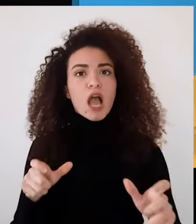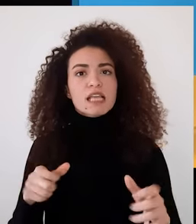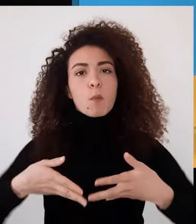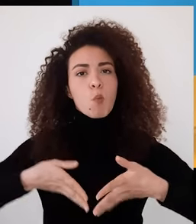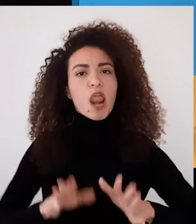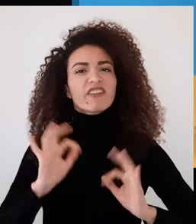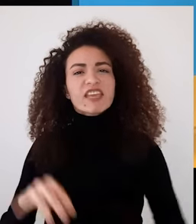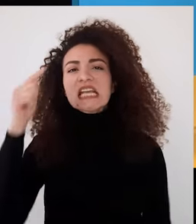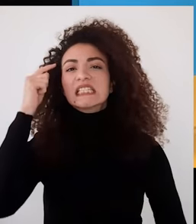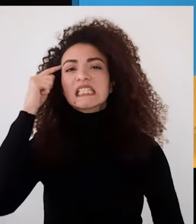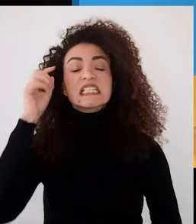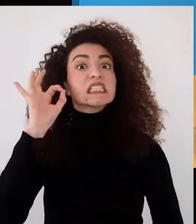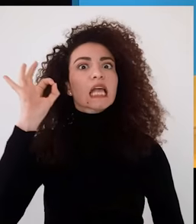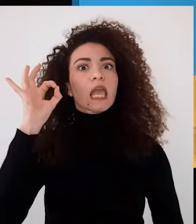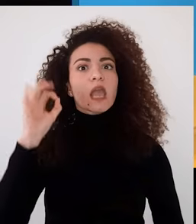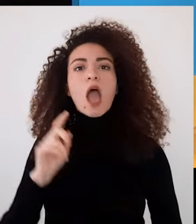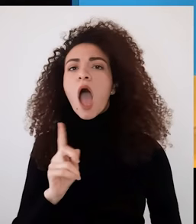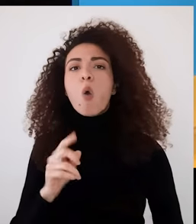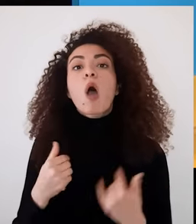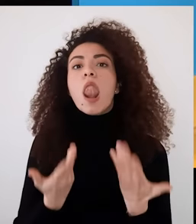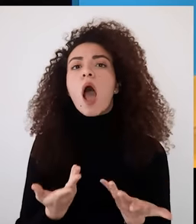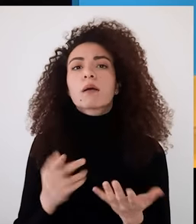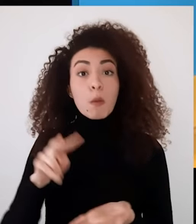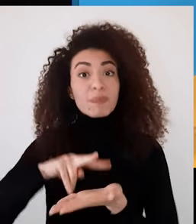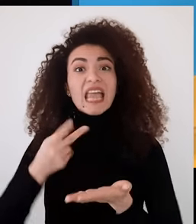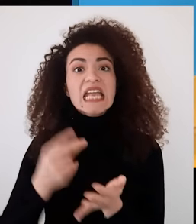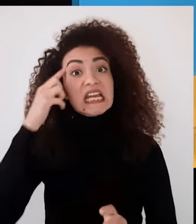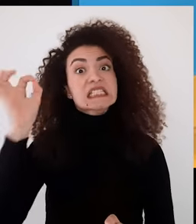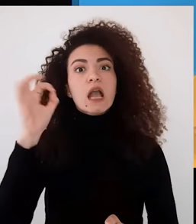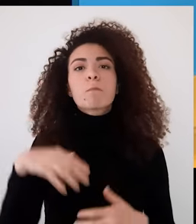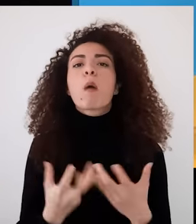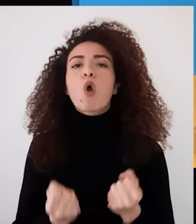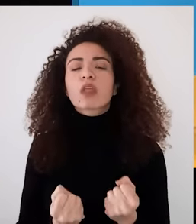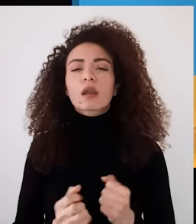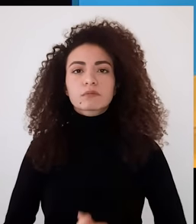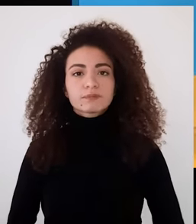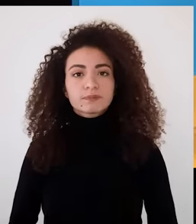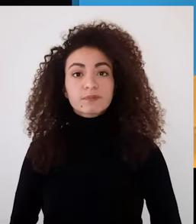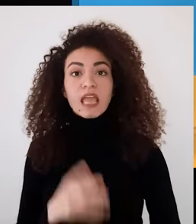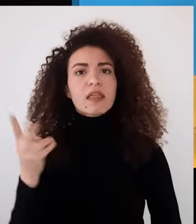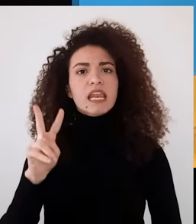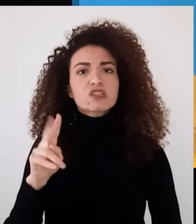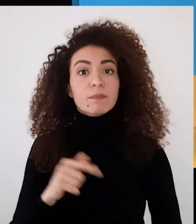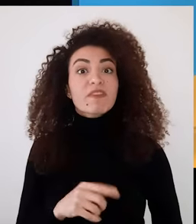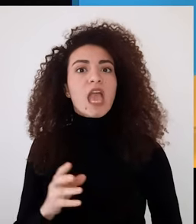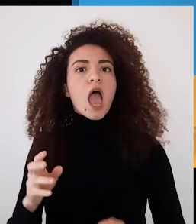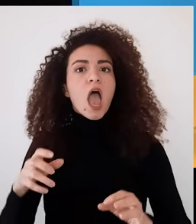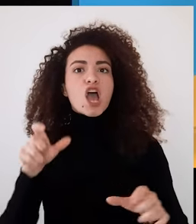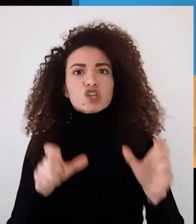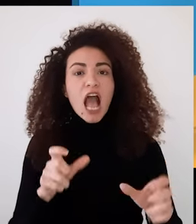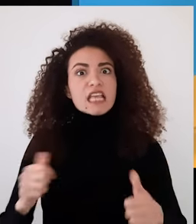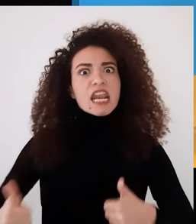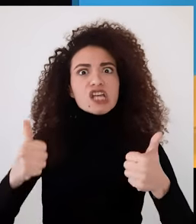الناس وطبعاً يولد معهم وما بإمكاننا تغيير أي شيء بهالمجال. السبب الأساسي وراء نجاح